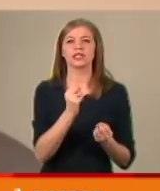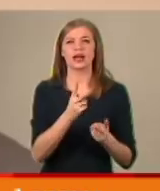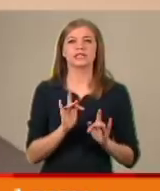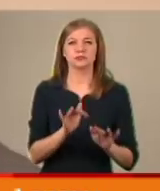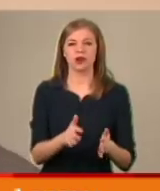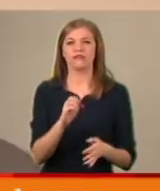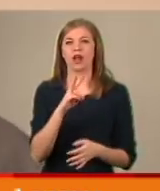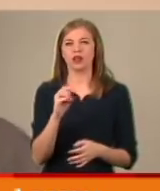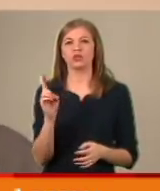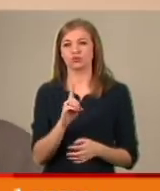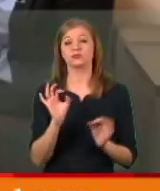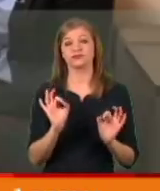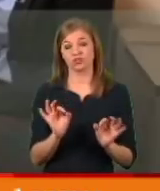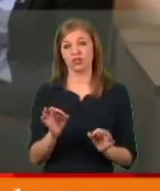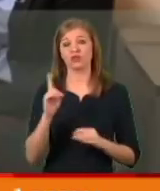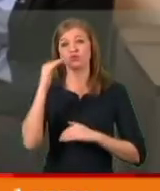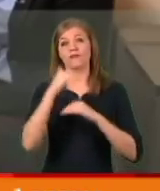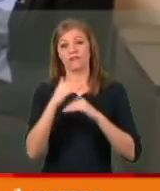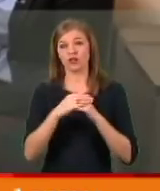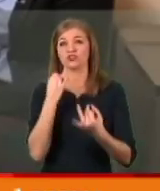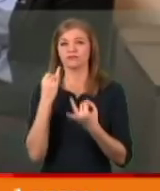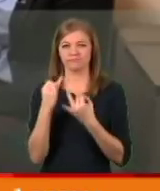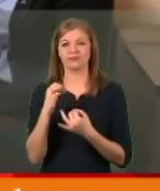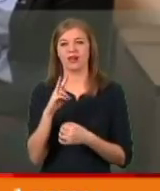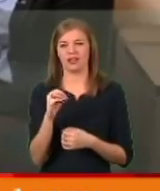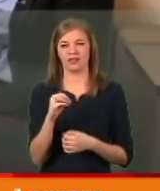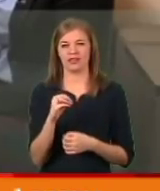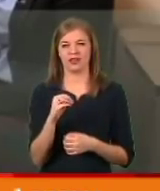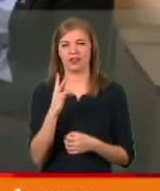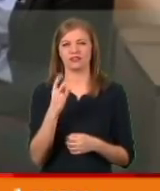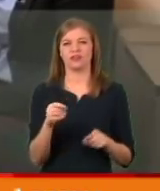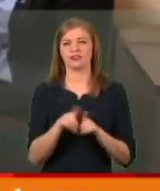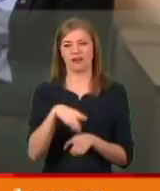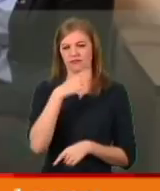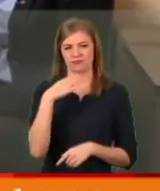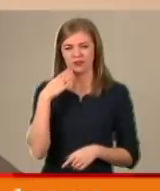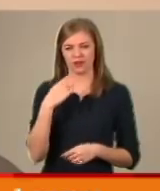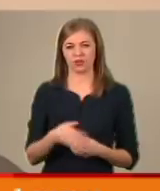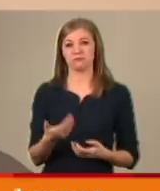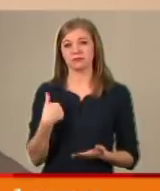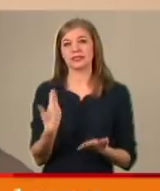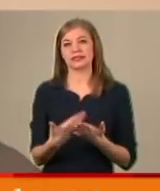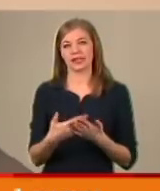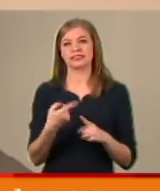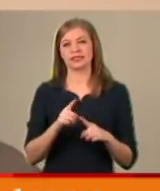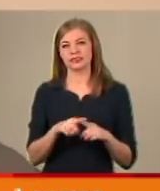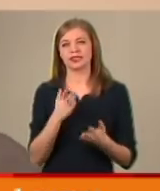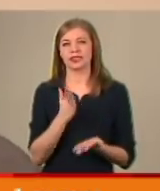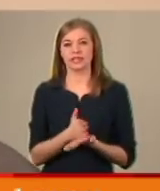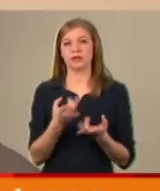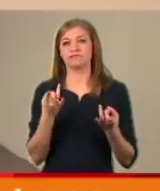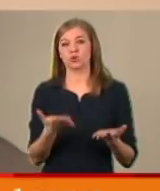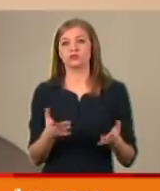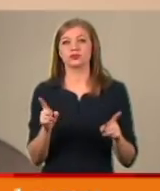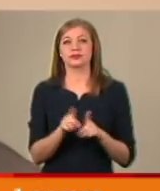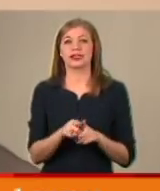справи. Але щоб, ну, звичайно, що ввечері ми розмовляємо, але знову ж таки не настільки багато. І здається, що це є просто